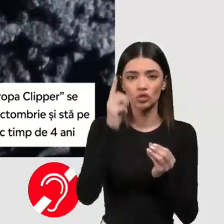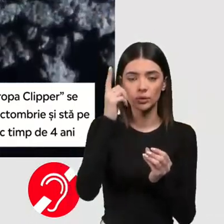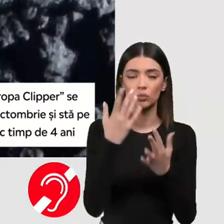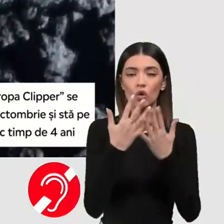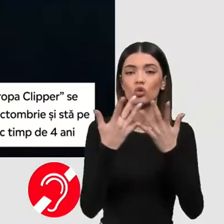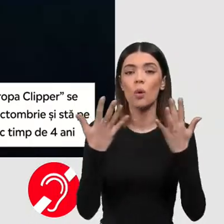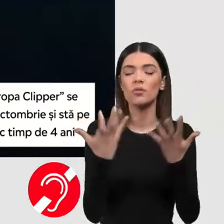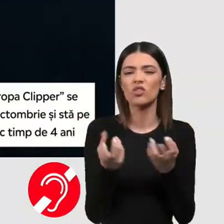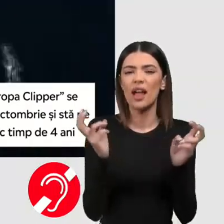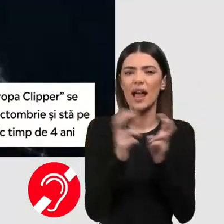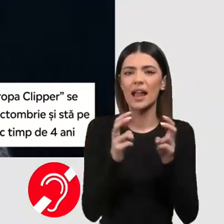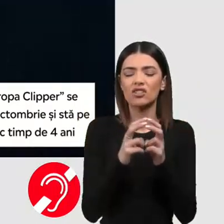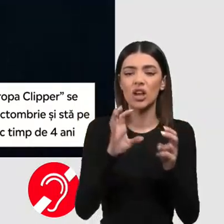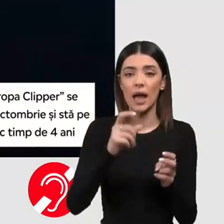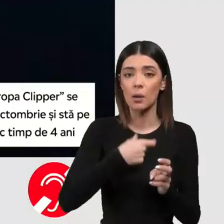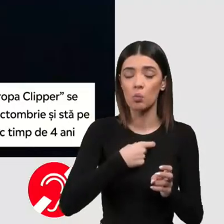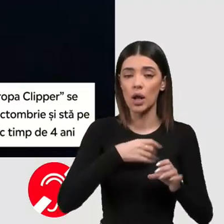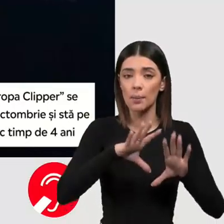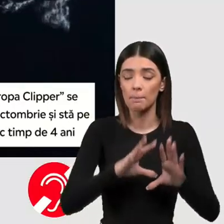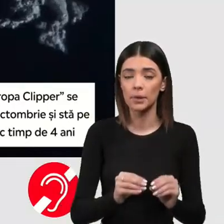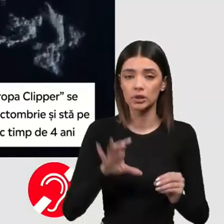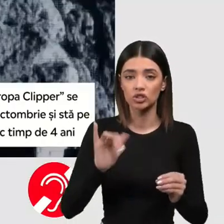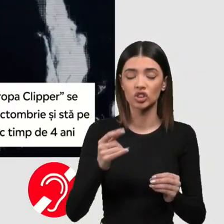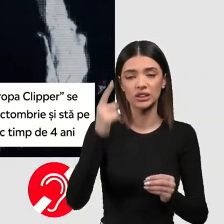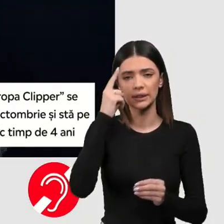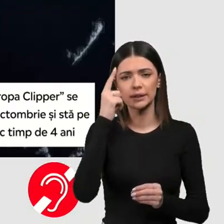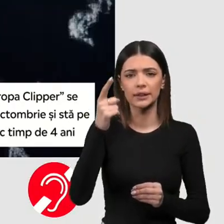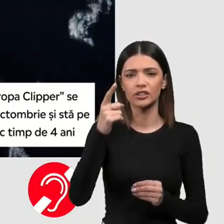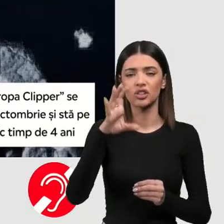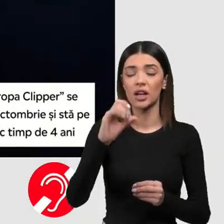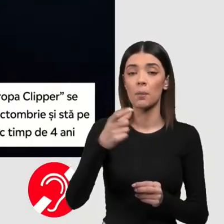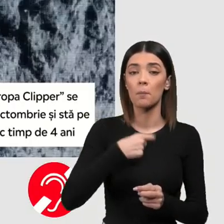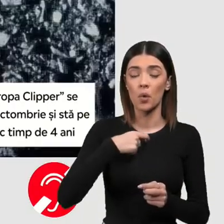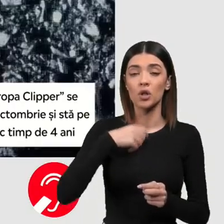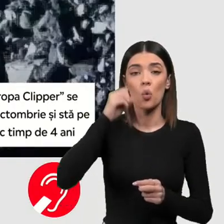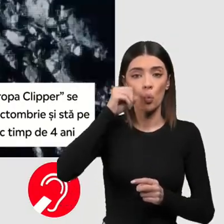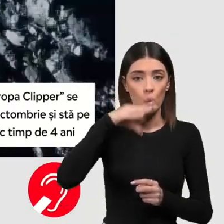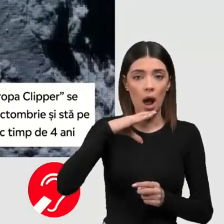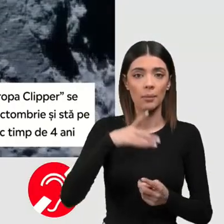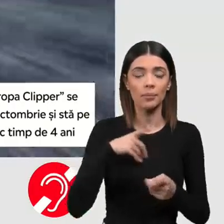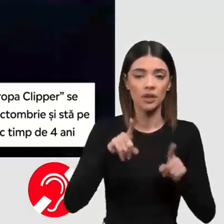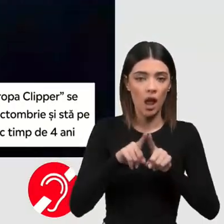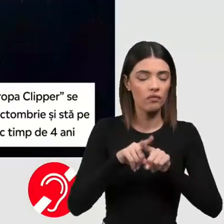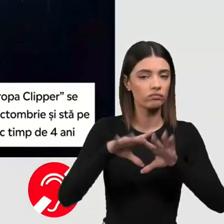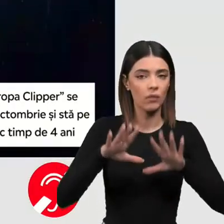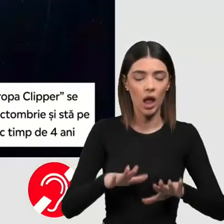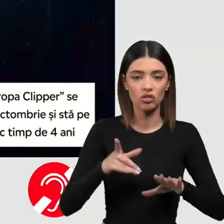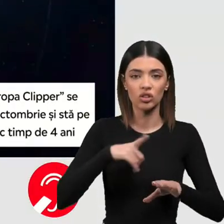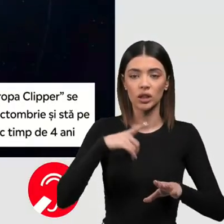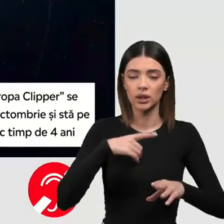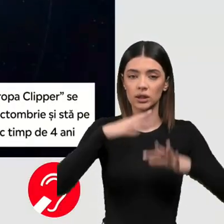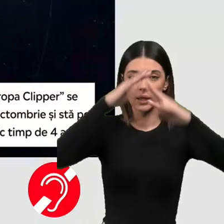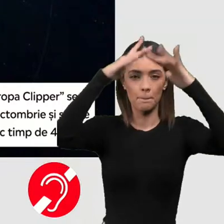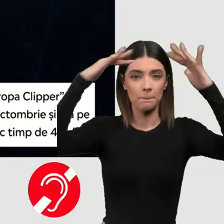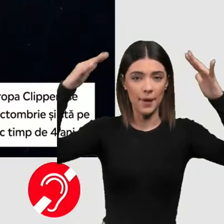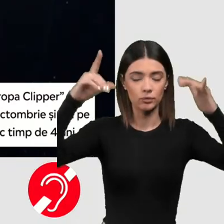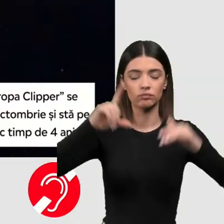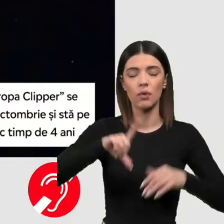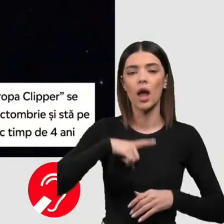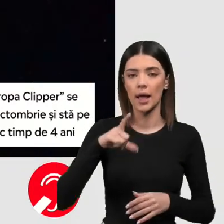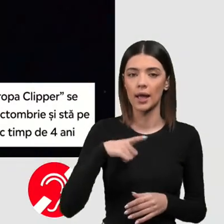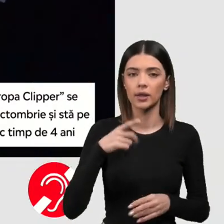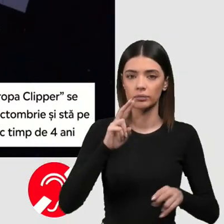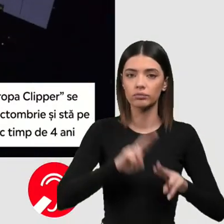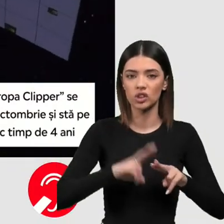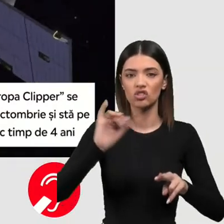cantităților de energie care sunt capabile să le utilizeze, presupunând evident că astfel de civilizații de inteligență extraterestre există